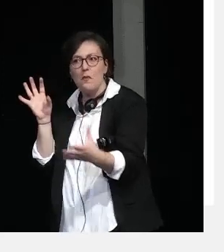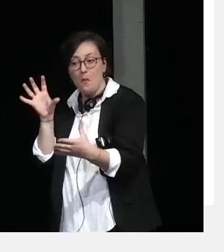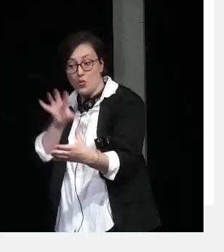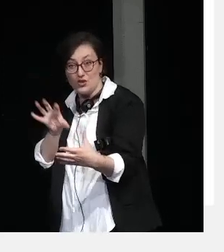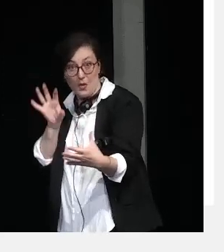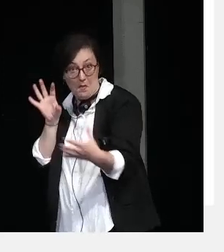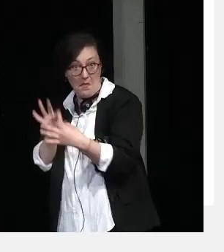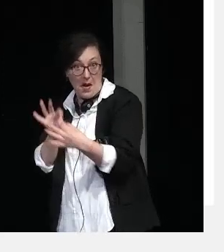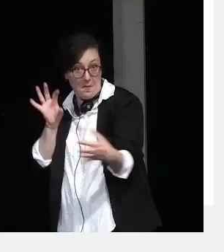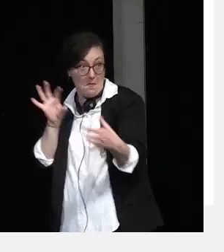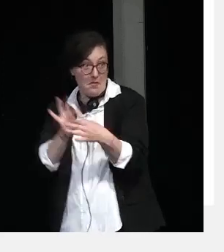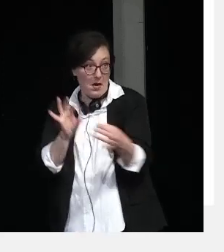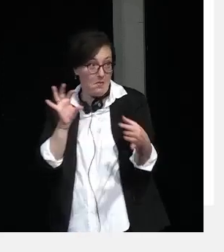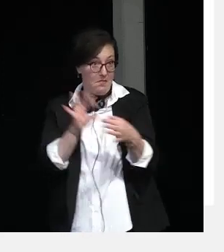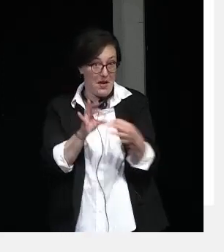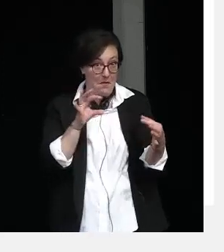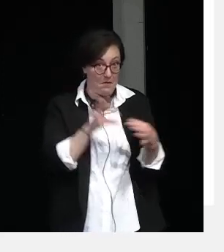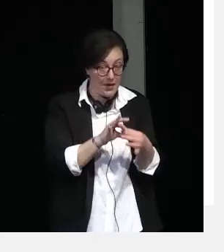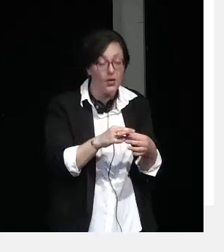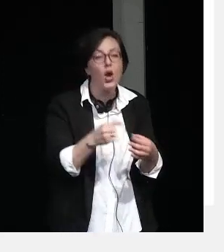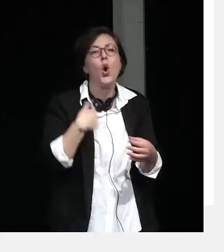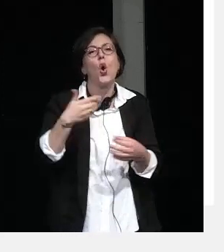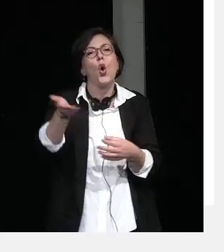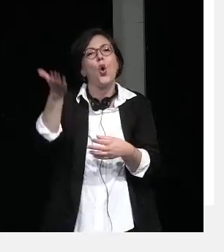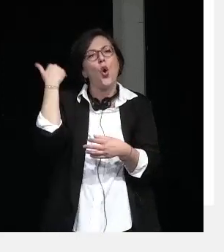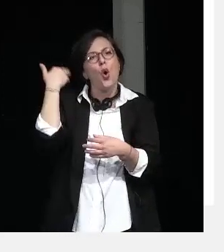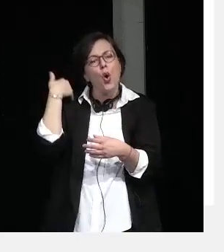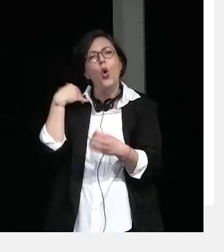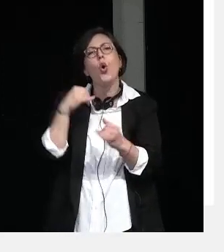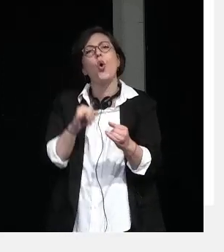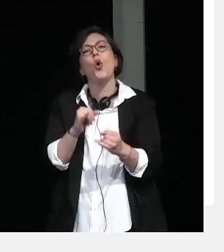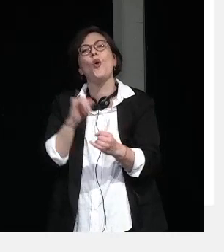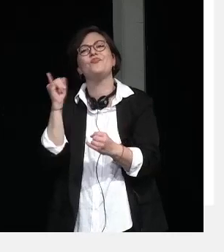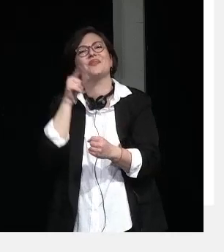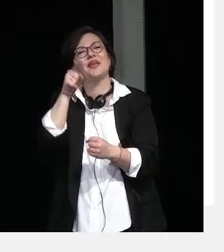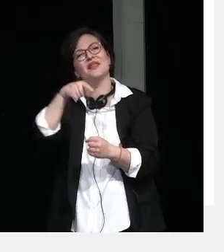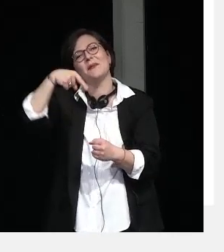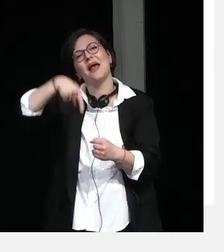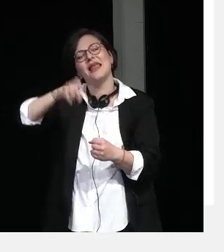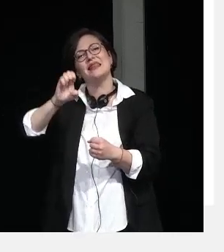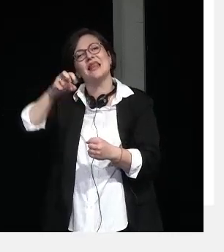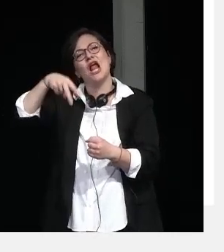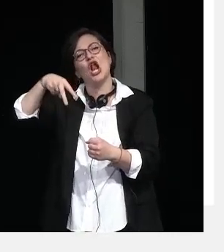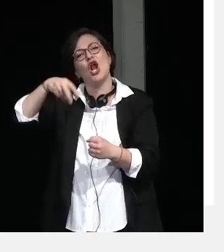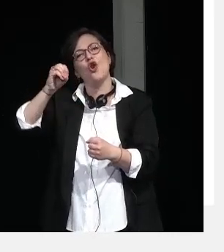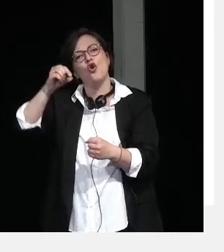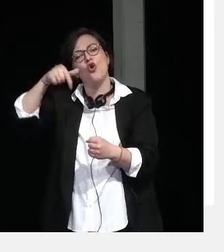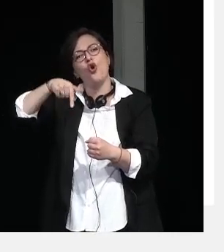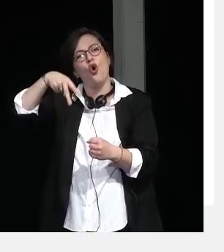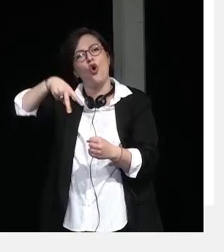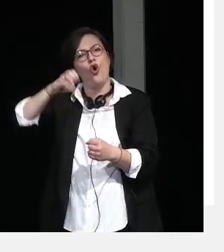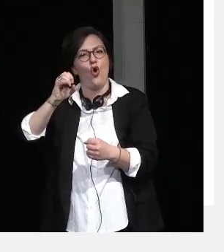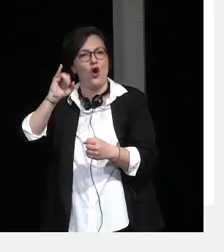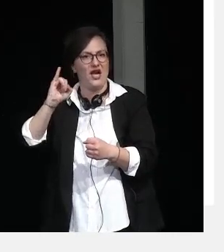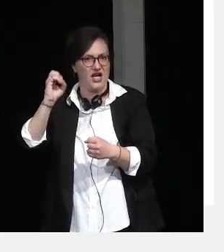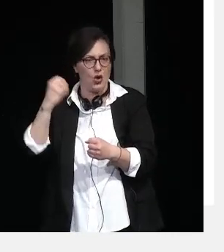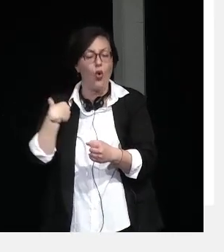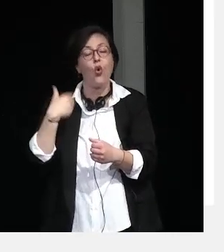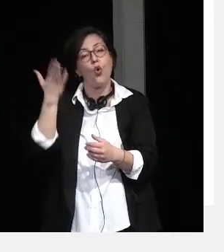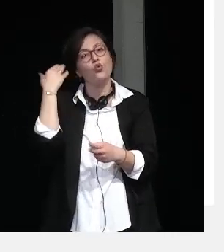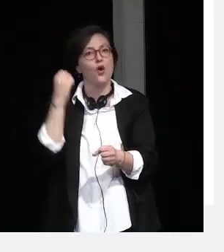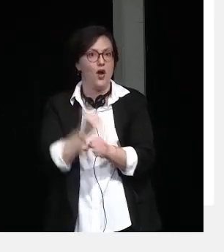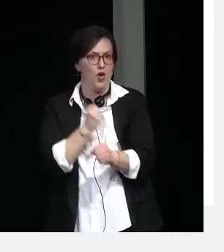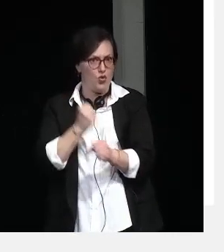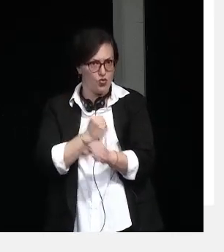εργάστηκα για τη δόμηση του Τελογλείου Ιδρύματος από εργοτάξιο, το ανοίξαμε στο κοινό. Είχα τότε έρθει σε επαφή με όλα τα τμήματα,